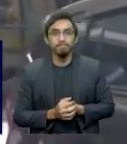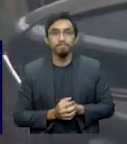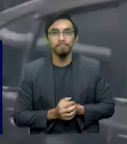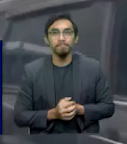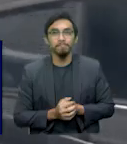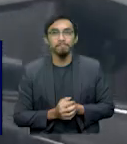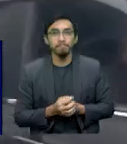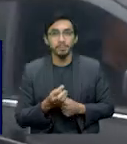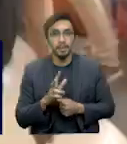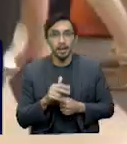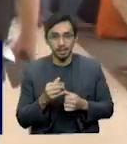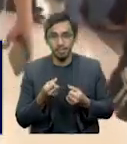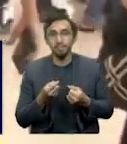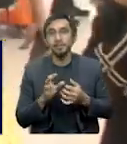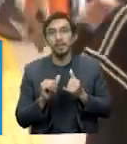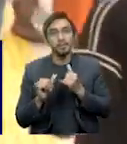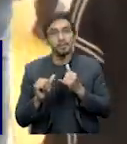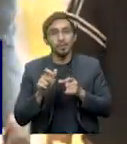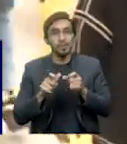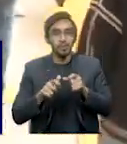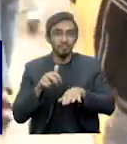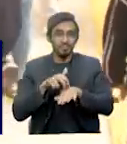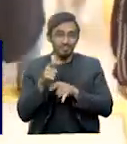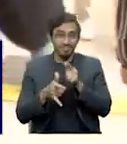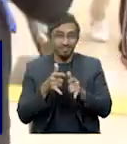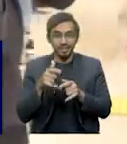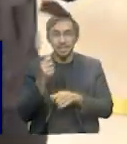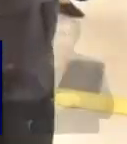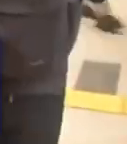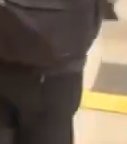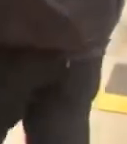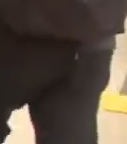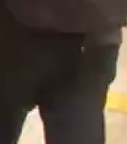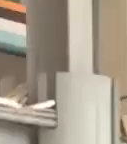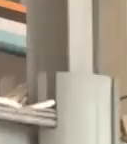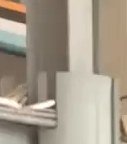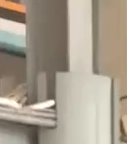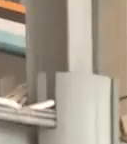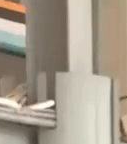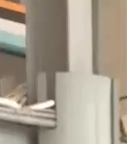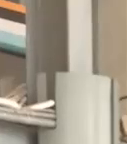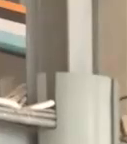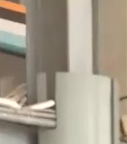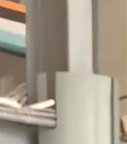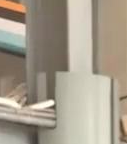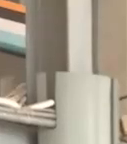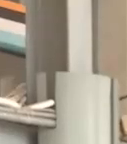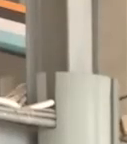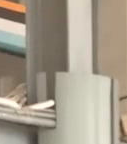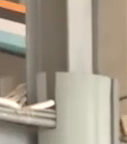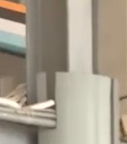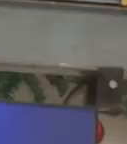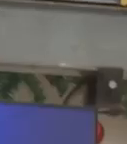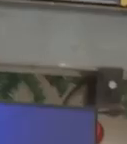Menjelang libur tahun baru, jumlah penumpang kereta api jarak jauh di stasiun Senen dan stasiun Gambir meningkat. Sebanyak 42.000 tiket terjual